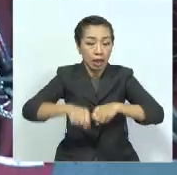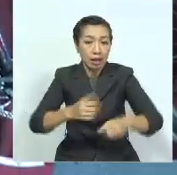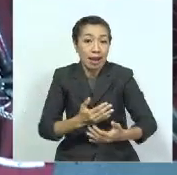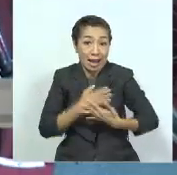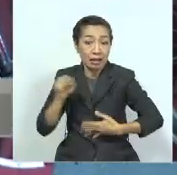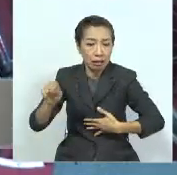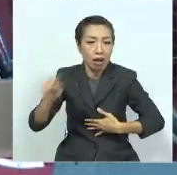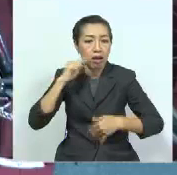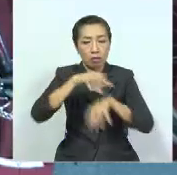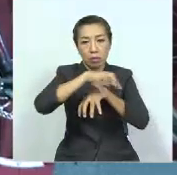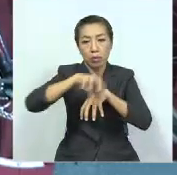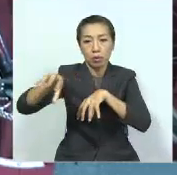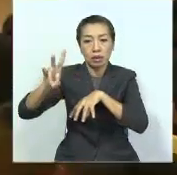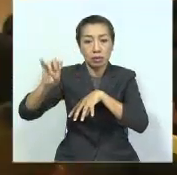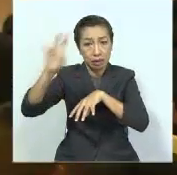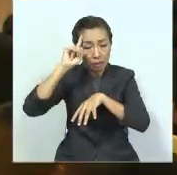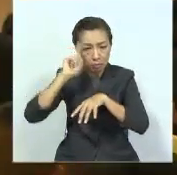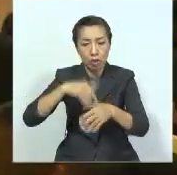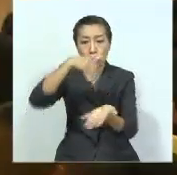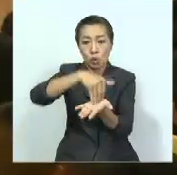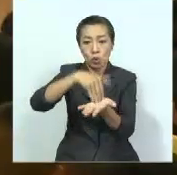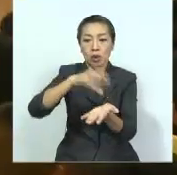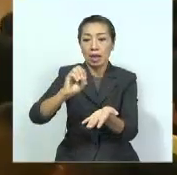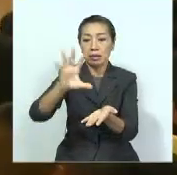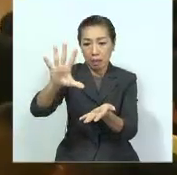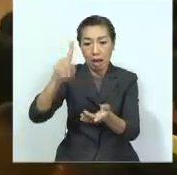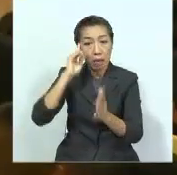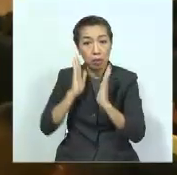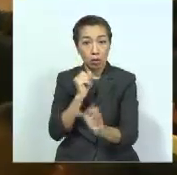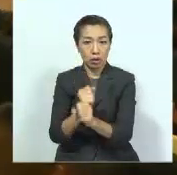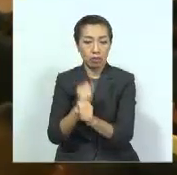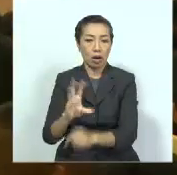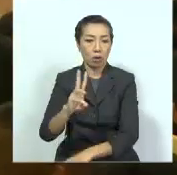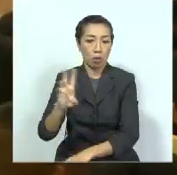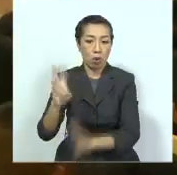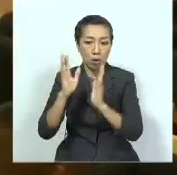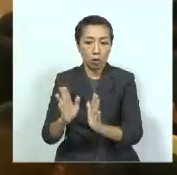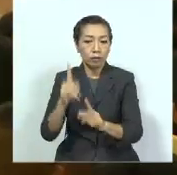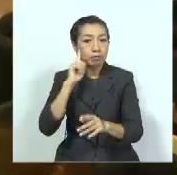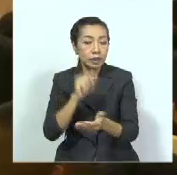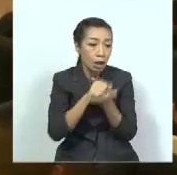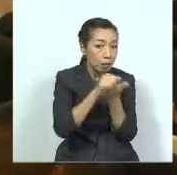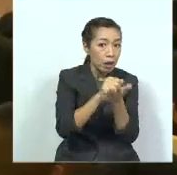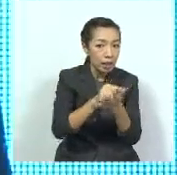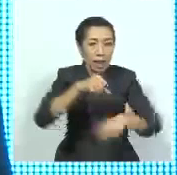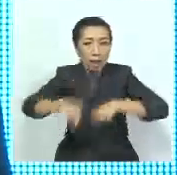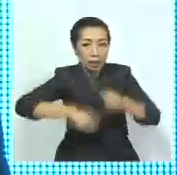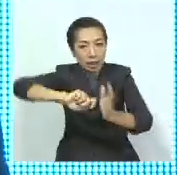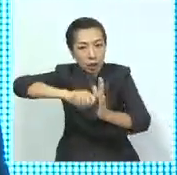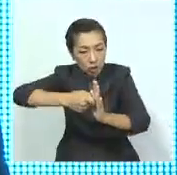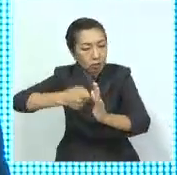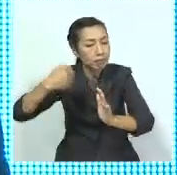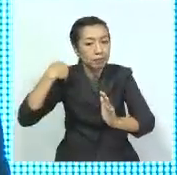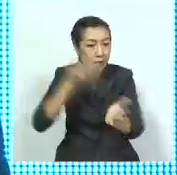ใน17จุดรวม55ศูนย์ด้วยทีมปฏิบัติการมากกว่า600คนที่คอยให้บริการผู้ปั่นจักรยานตลอดเส้นท